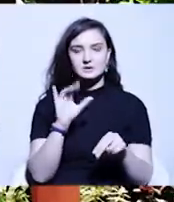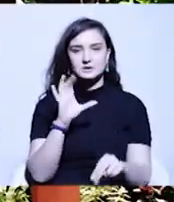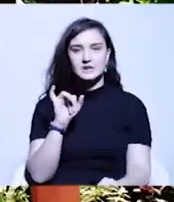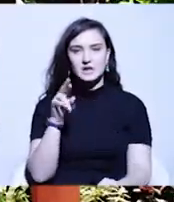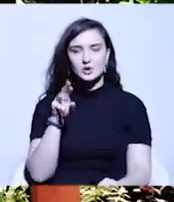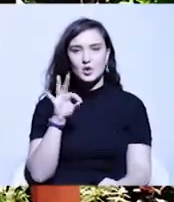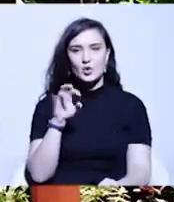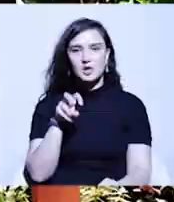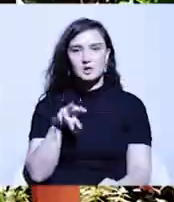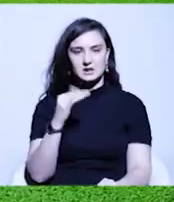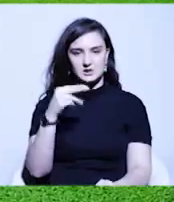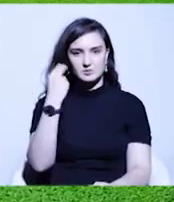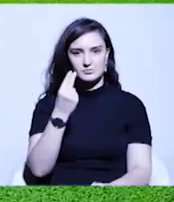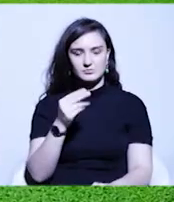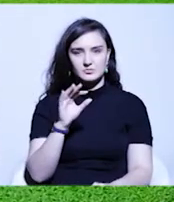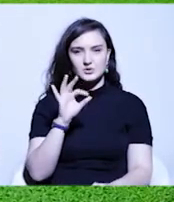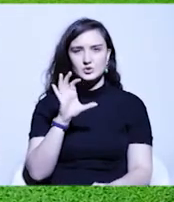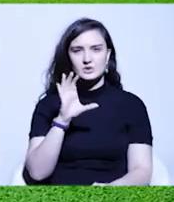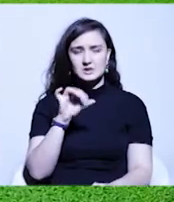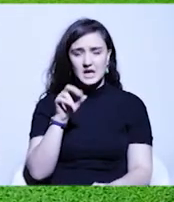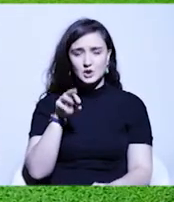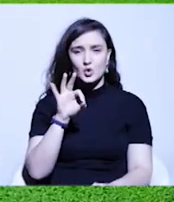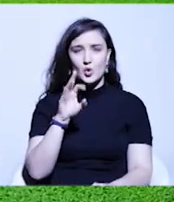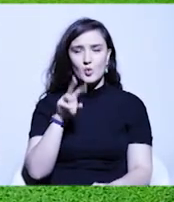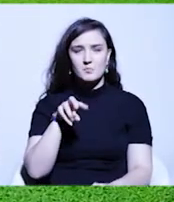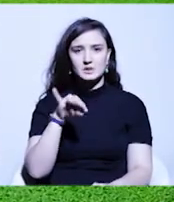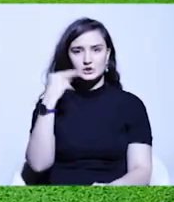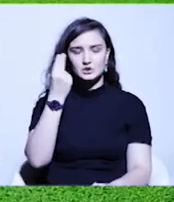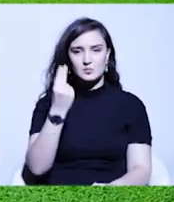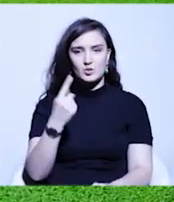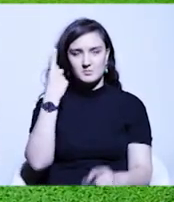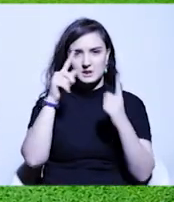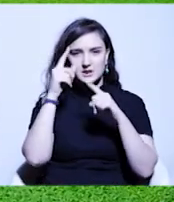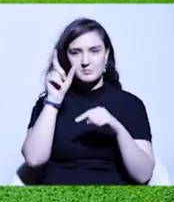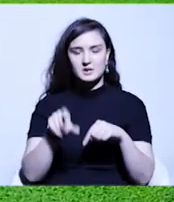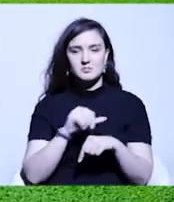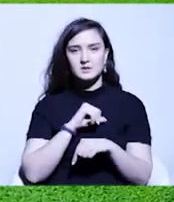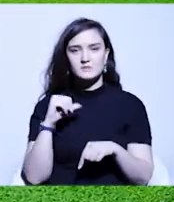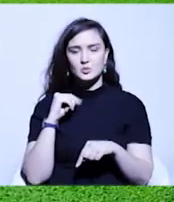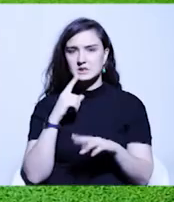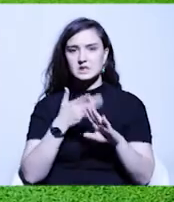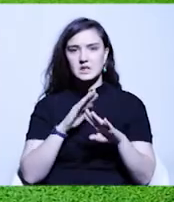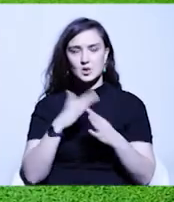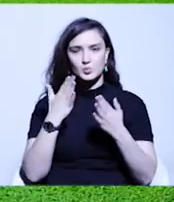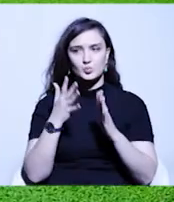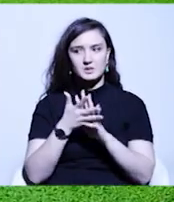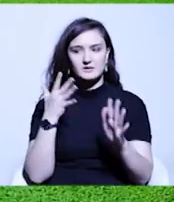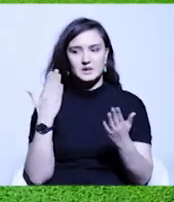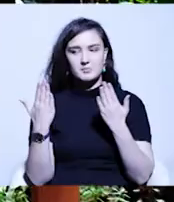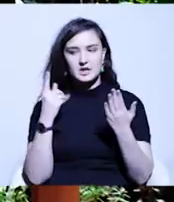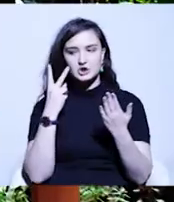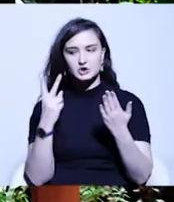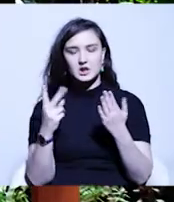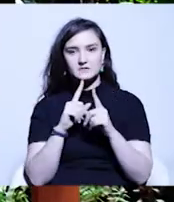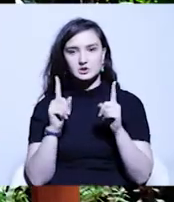ტვომბლის შემოქმედებას. საი ტვომბლის შემოქმედება ადამიანი ძნელად თუ გაარჩევს ერთი